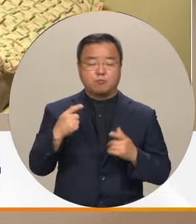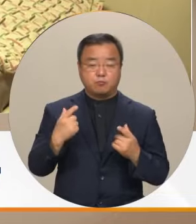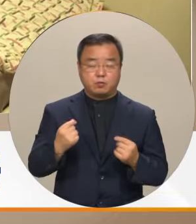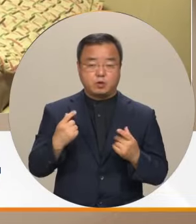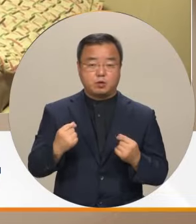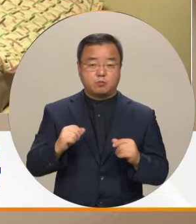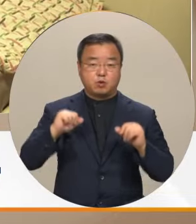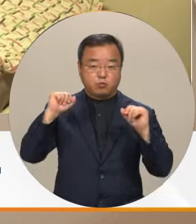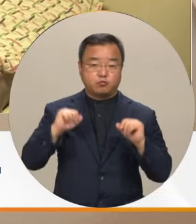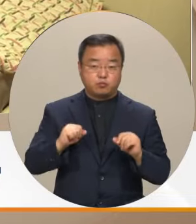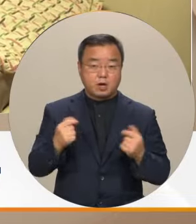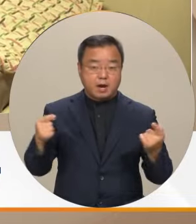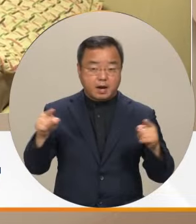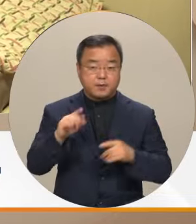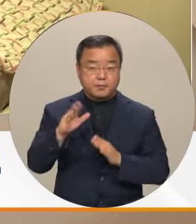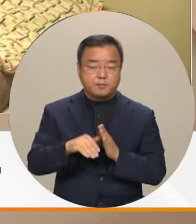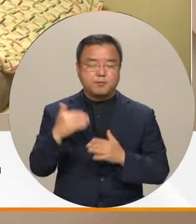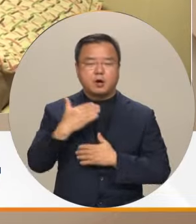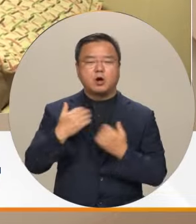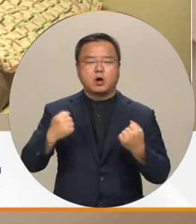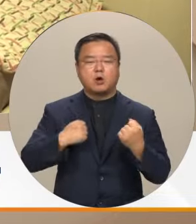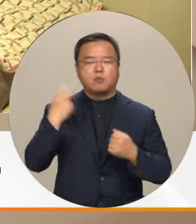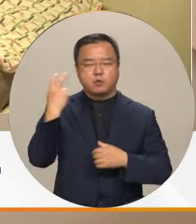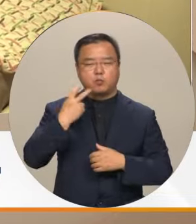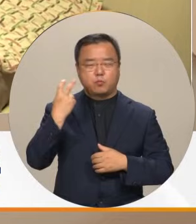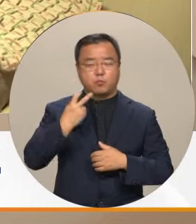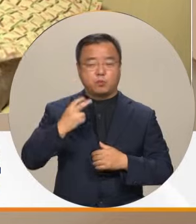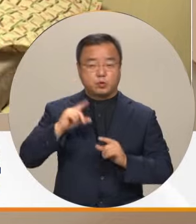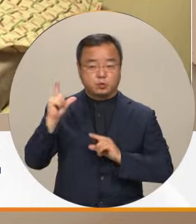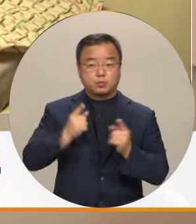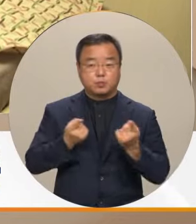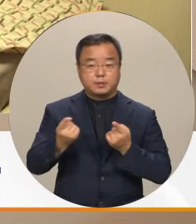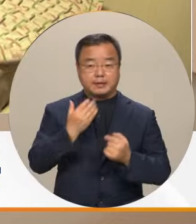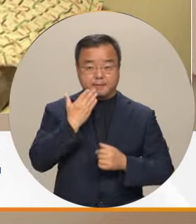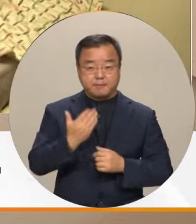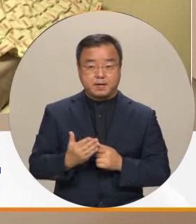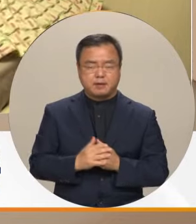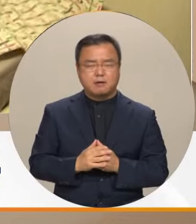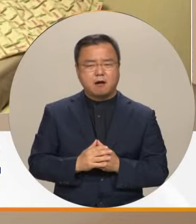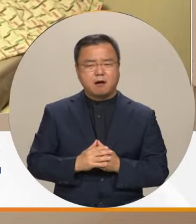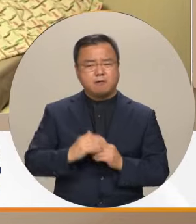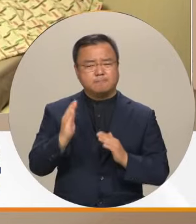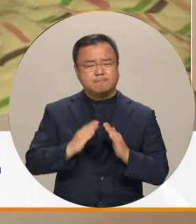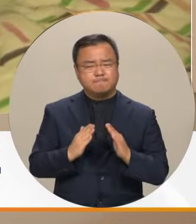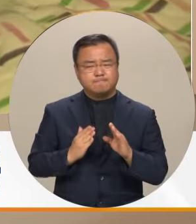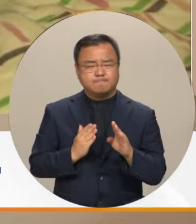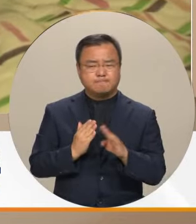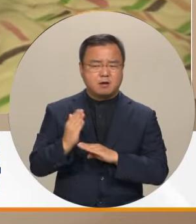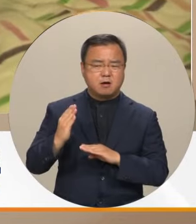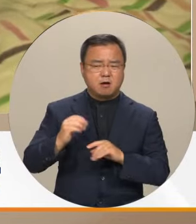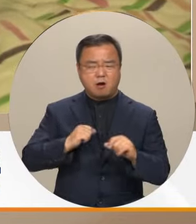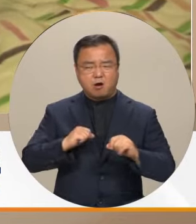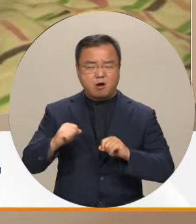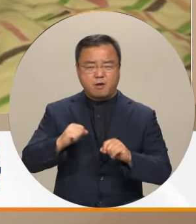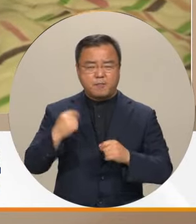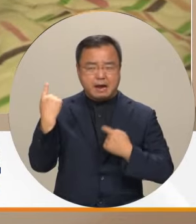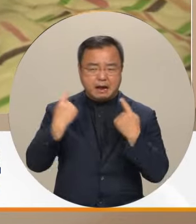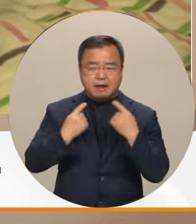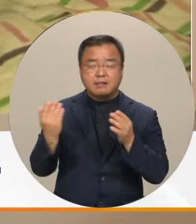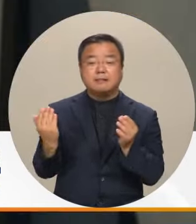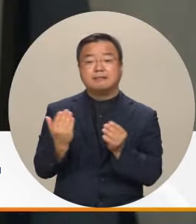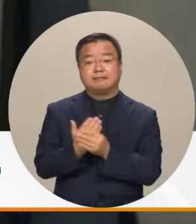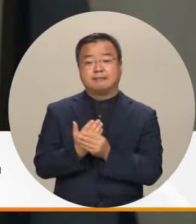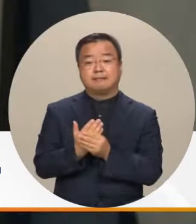운동을 함께 한다면 컨디션 조절에 도움이 될 거라고 생각합니다 그런데 절대 뭐 과격한 운동을 해서 다치거나 하는 일이